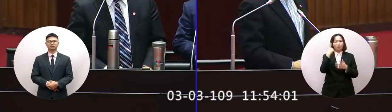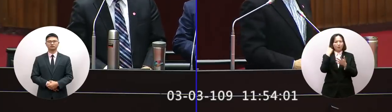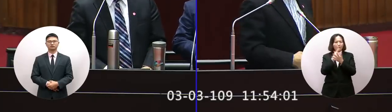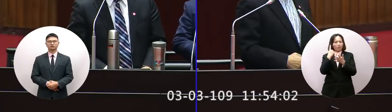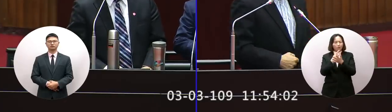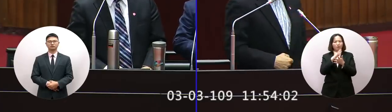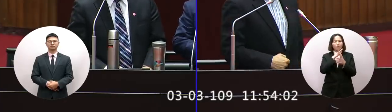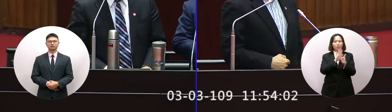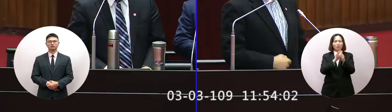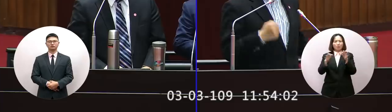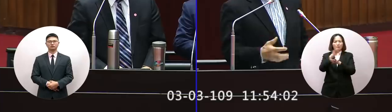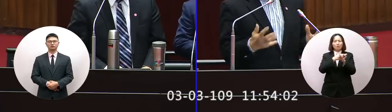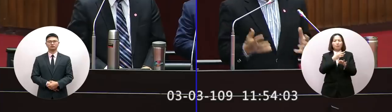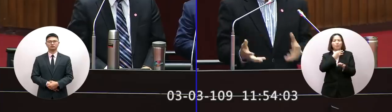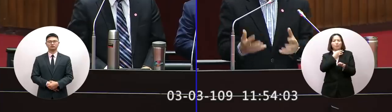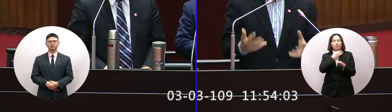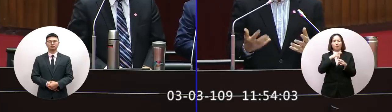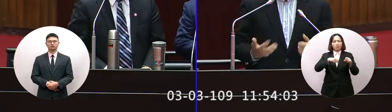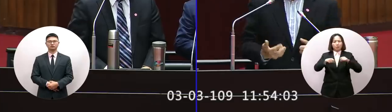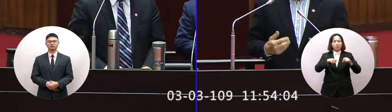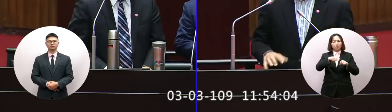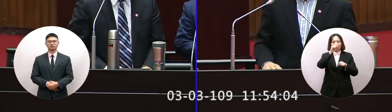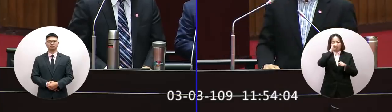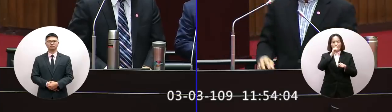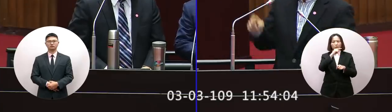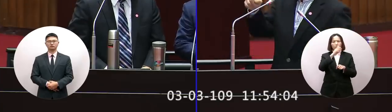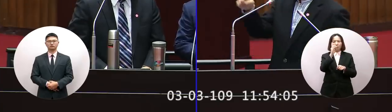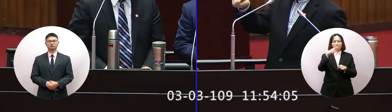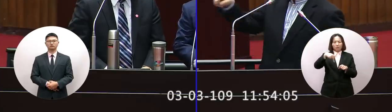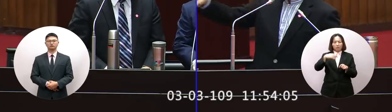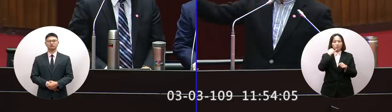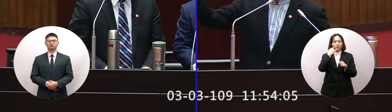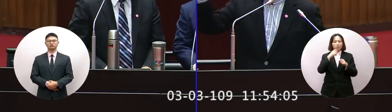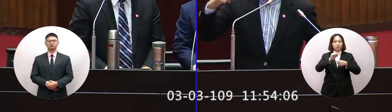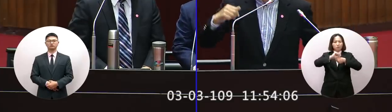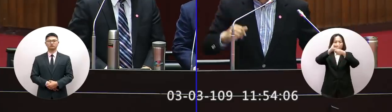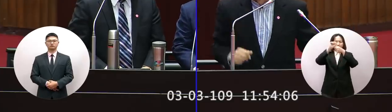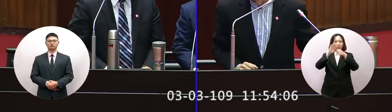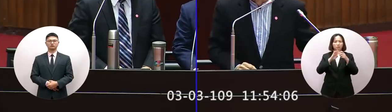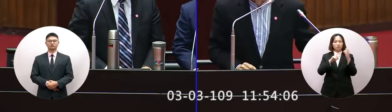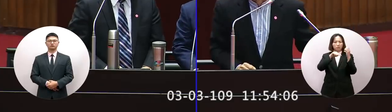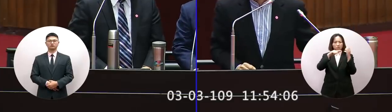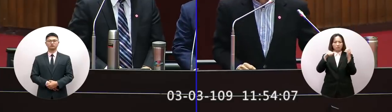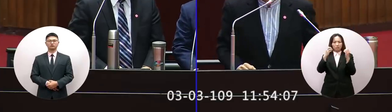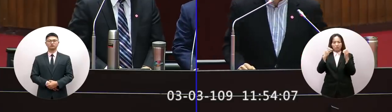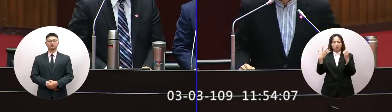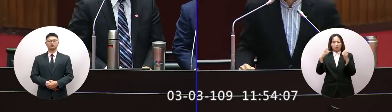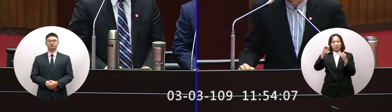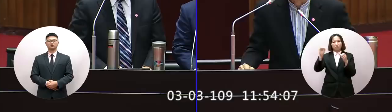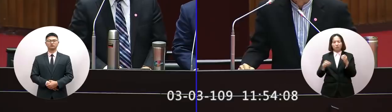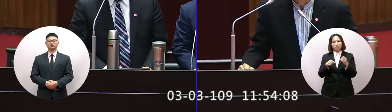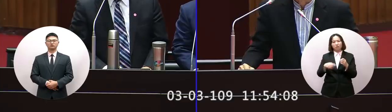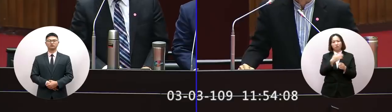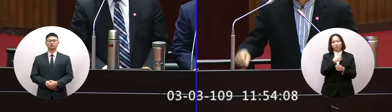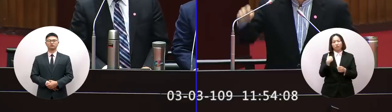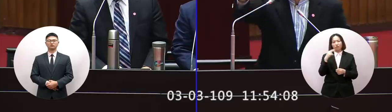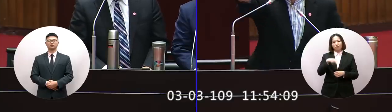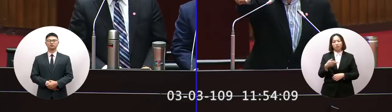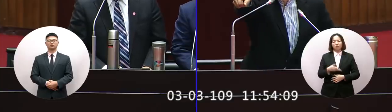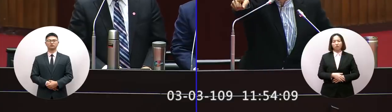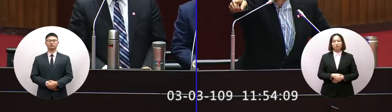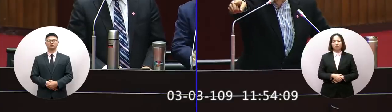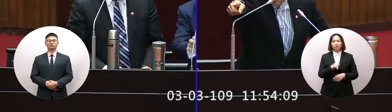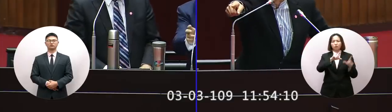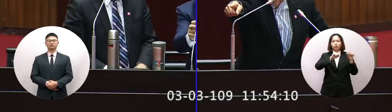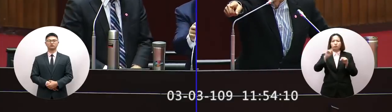也來個紓困經濟成長率GDP減到0.08%這個讚你是